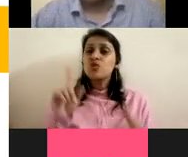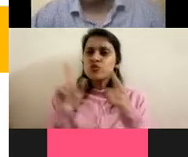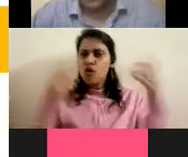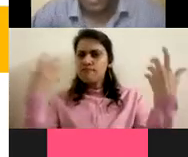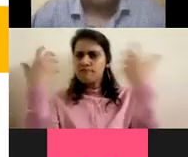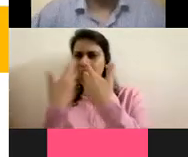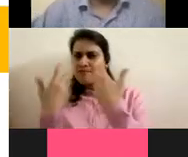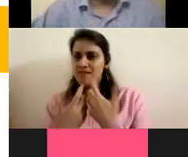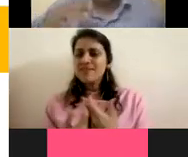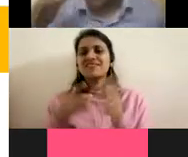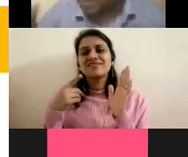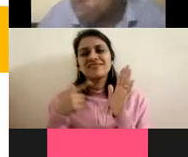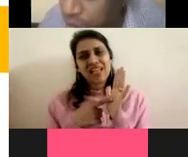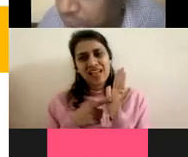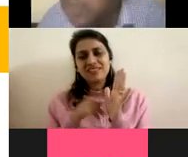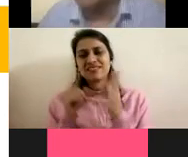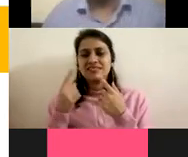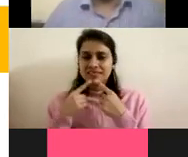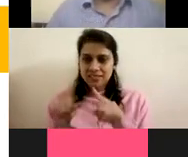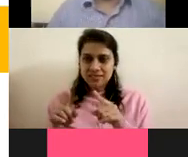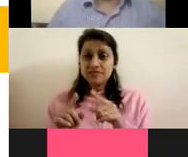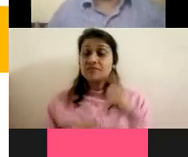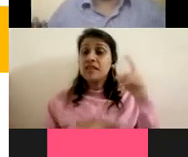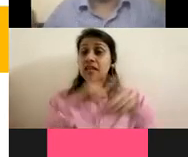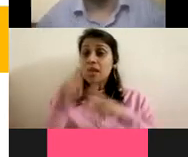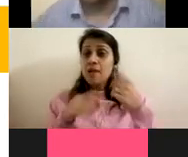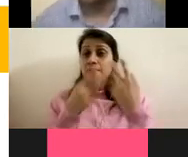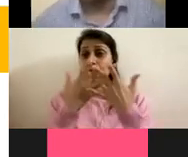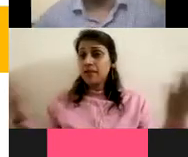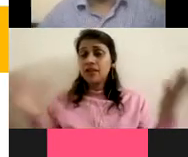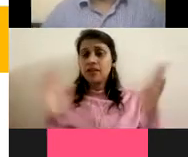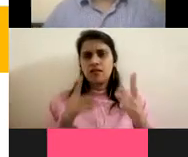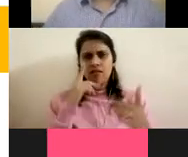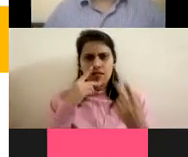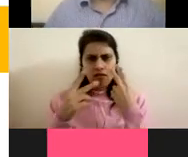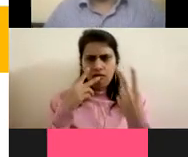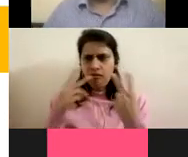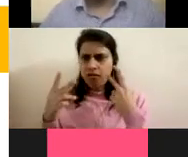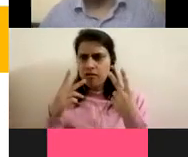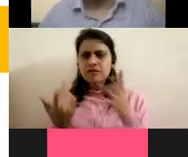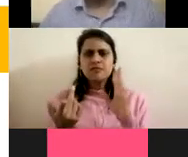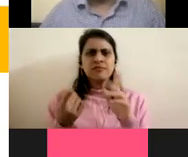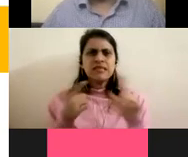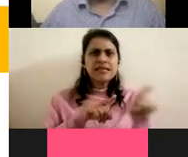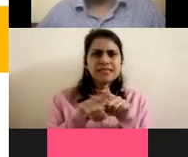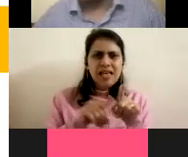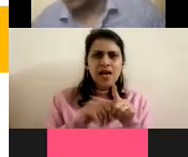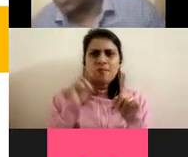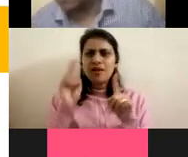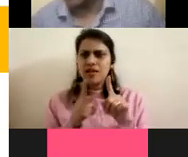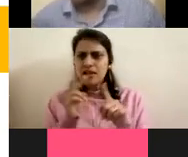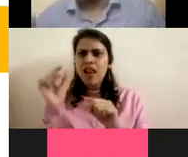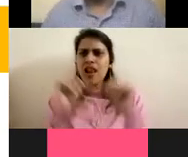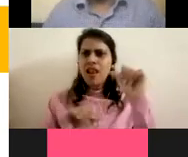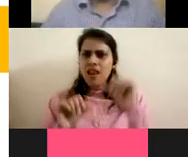चाहिए. हाँ, इंडस्ट्री में आपने बहुत सारे एग्जाम्पल देखे होंगे कि बहुत सारे सॉफ्टवेयर टेस्टिंग में, SAP लैब्स में